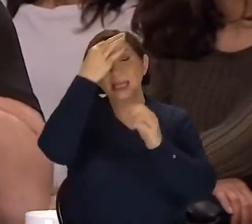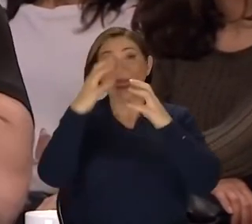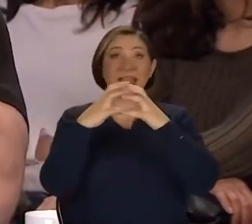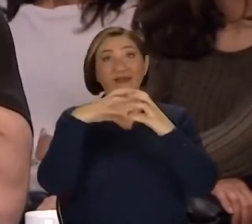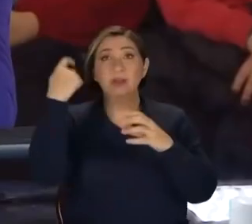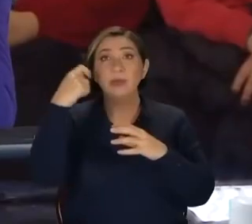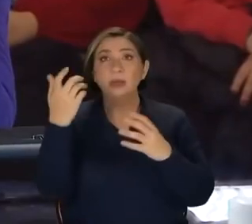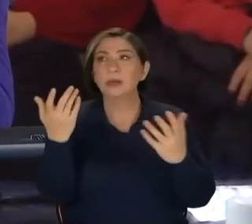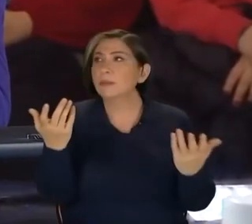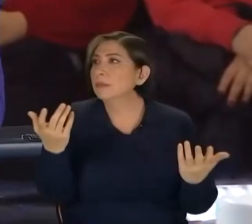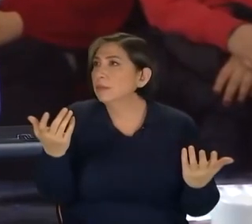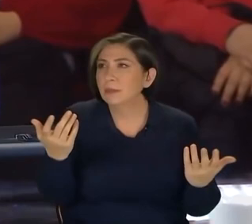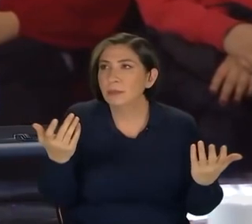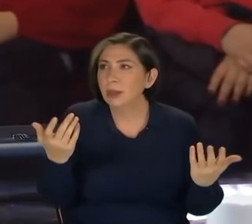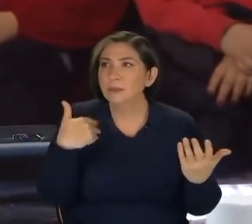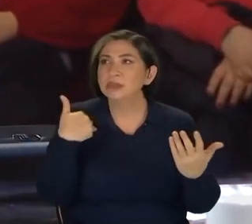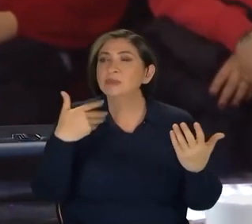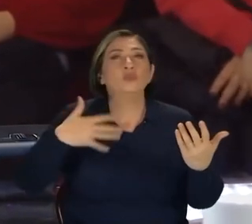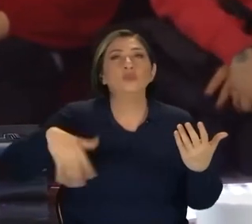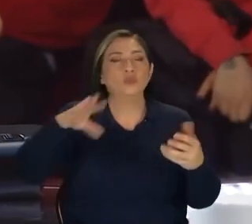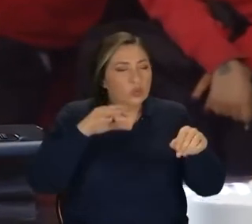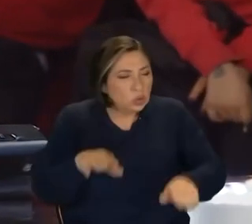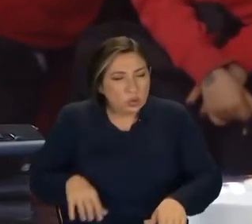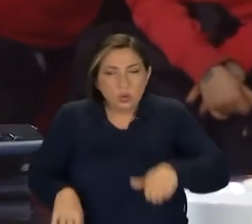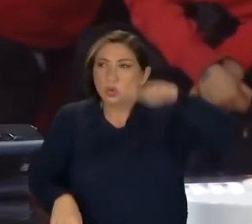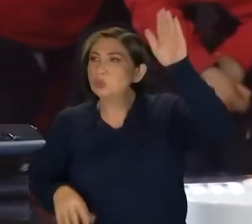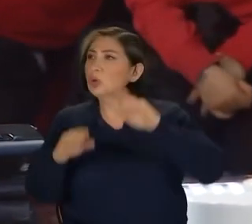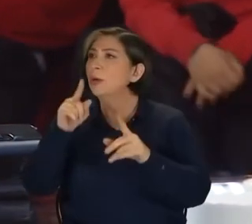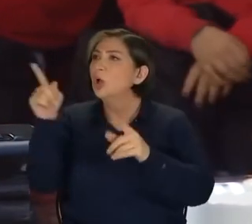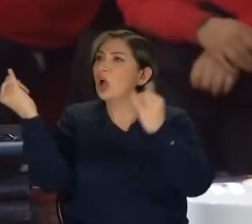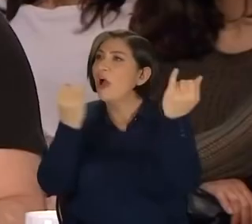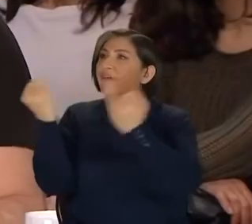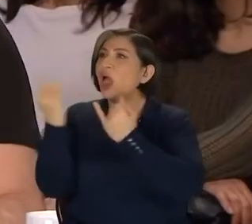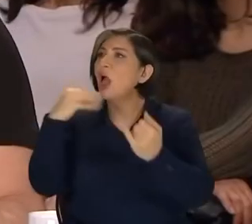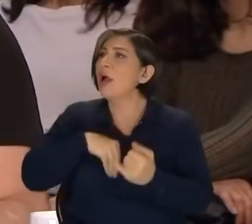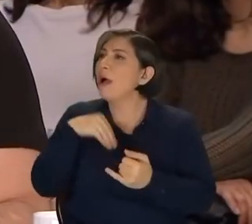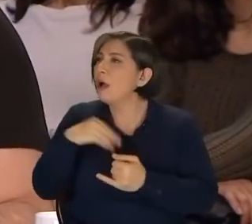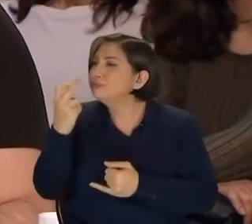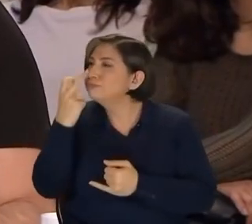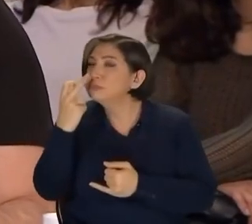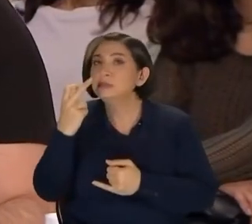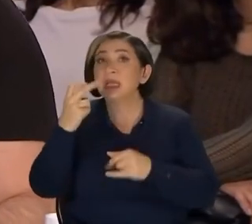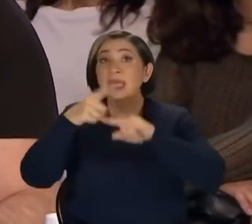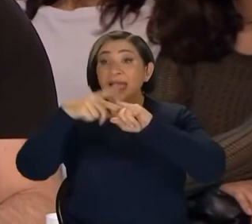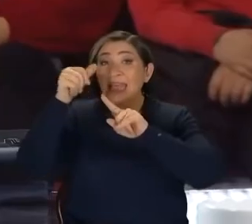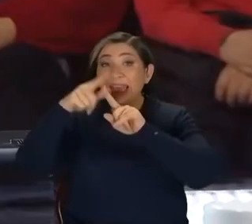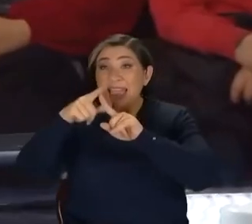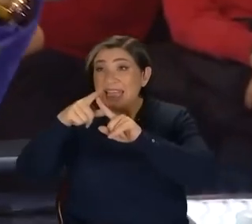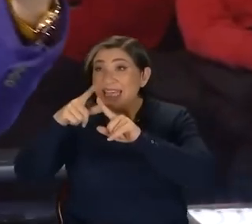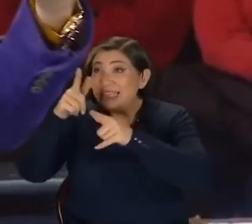Ve beraber yani mesela biz bütün çocukluğumuz, gençliğimiz boyunca bunları kavgalı sandık. Doğru. Hatta Hit'teki